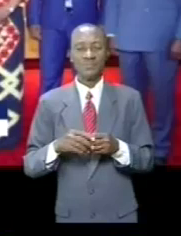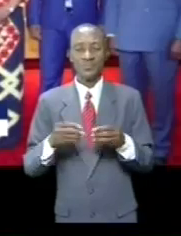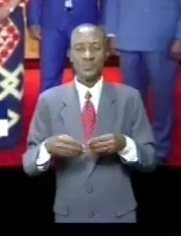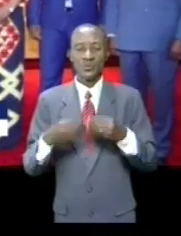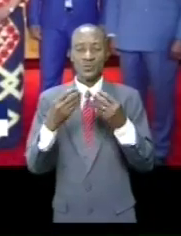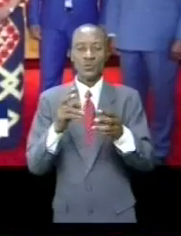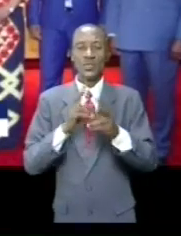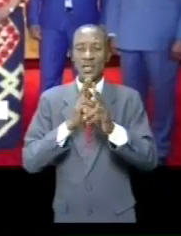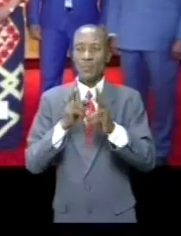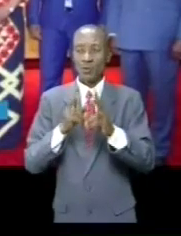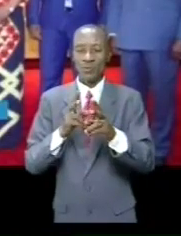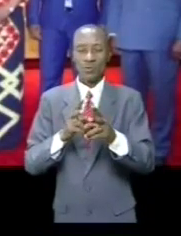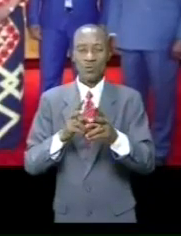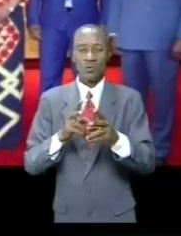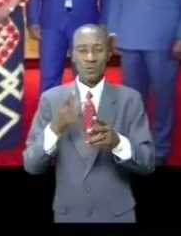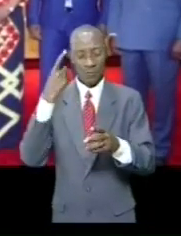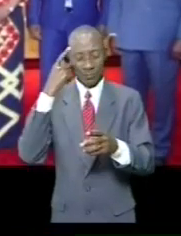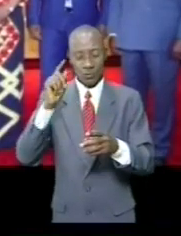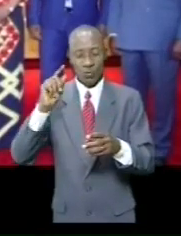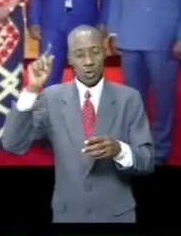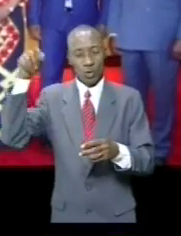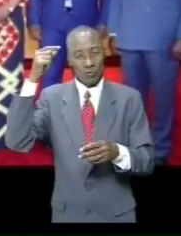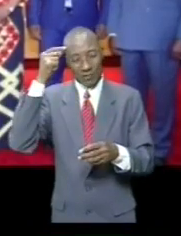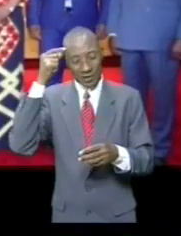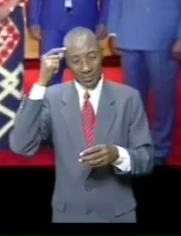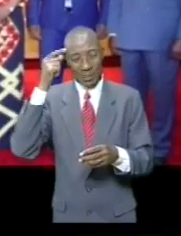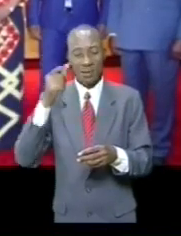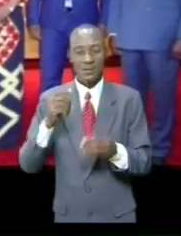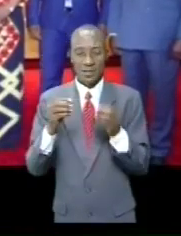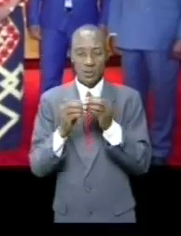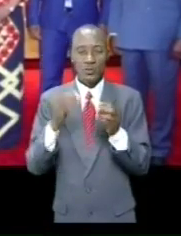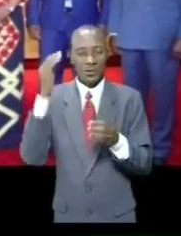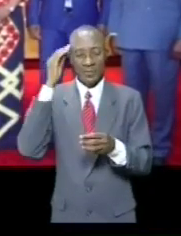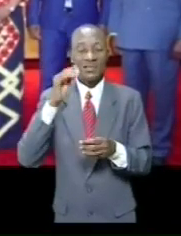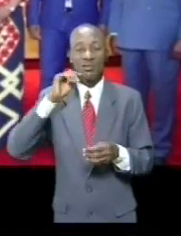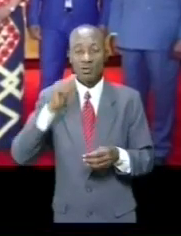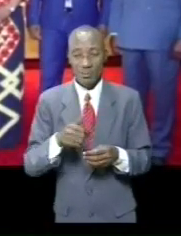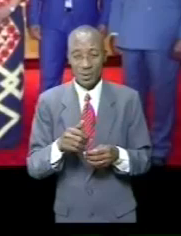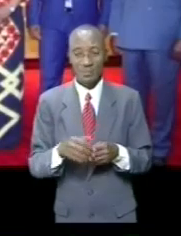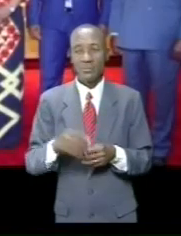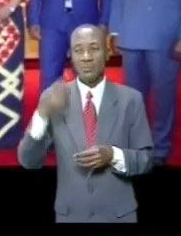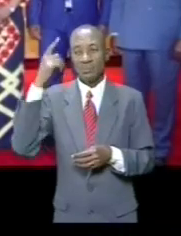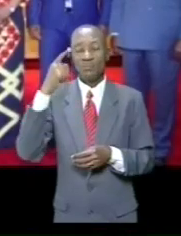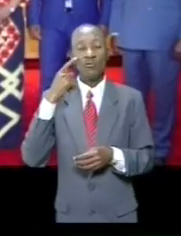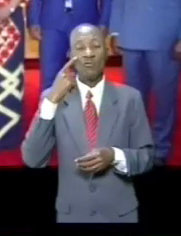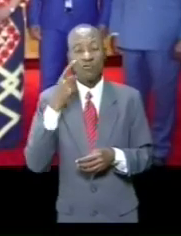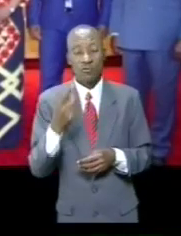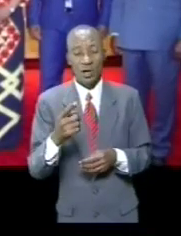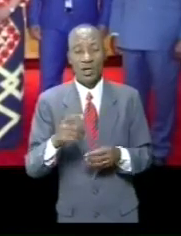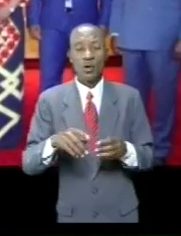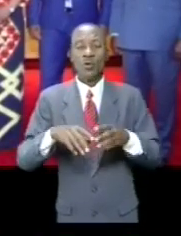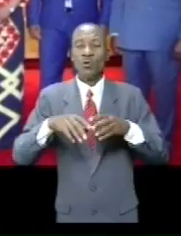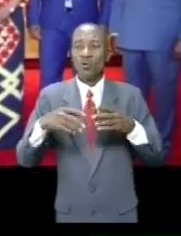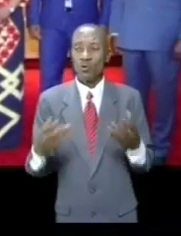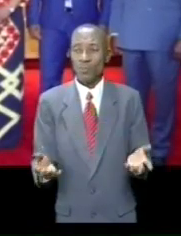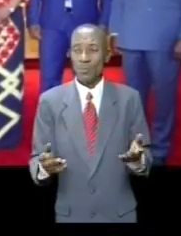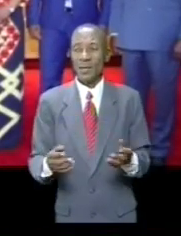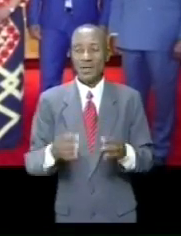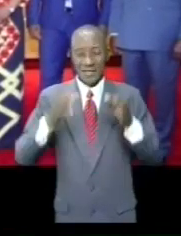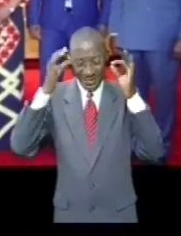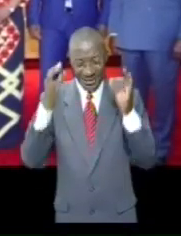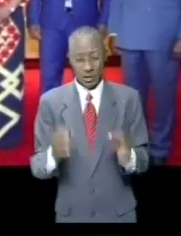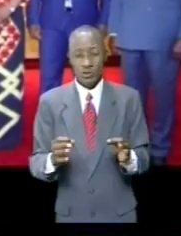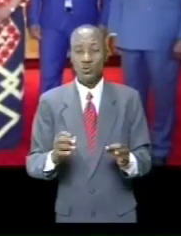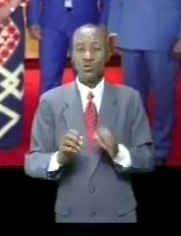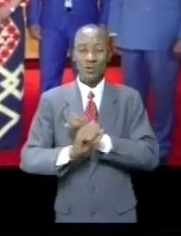des ministres pour des mesures définitives à ce qui concerne cette reprise de